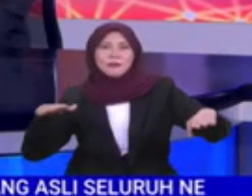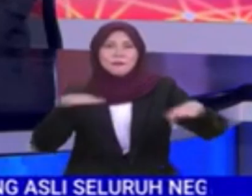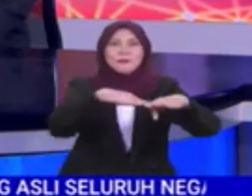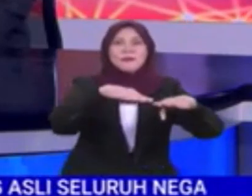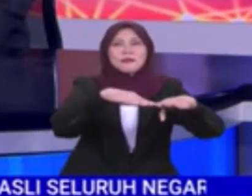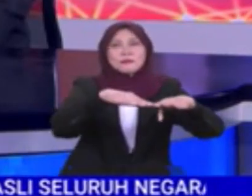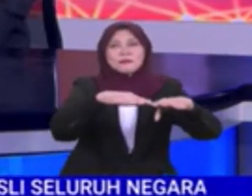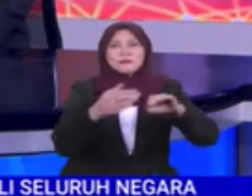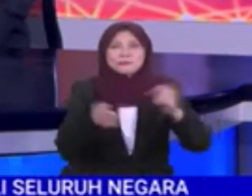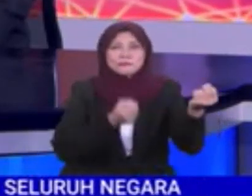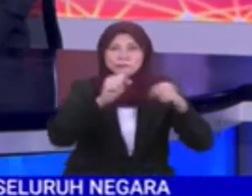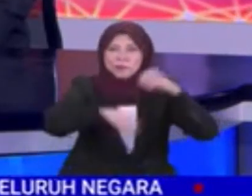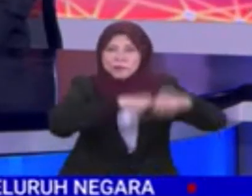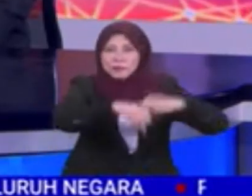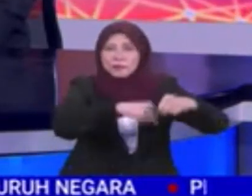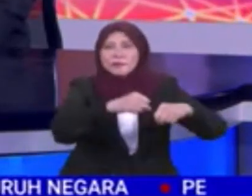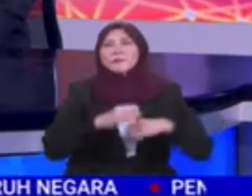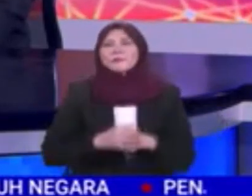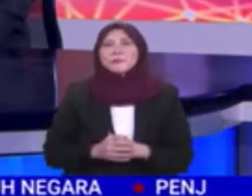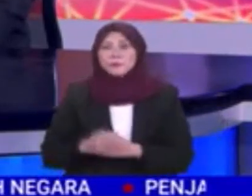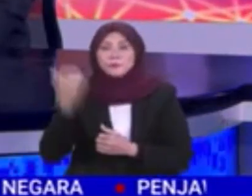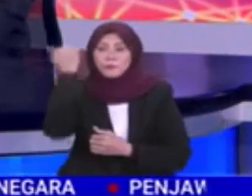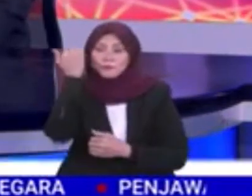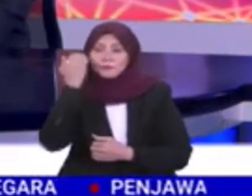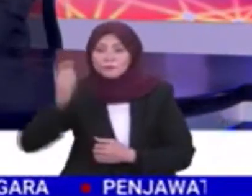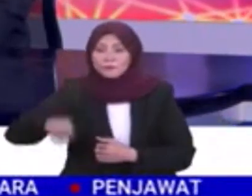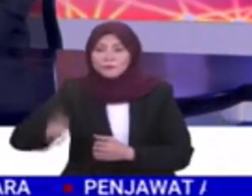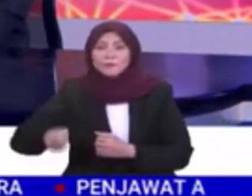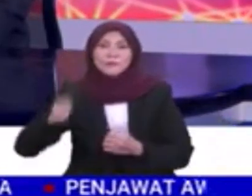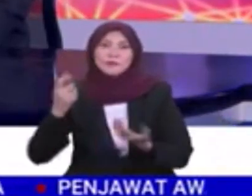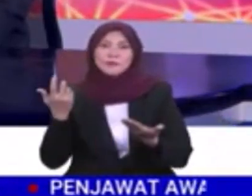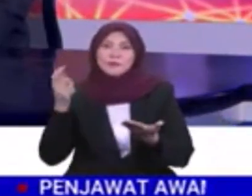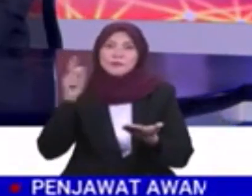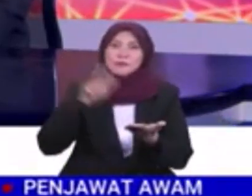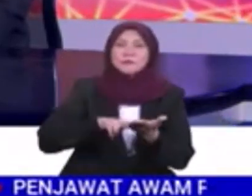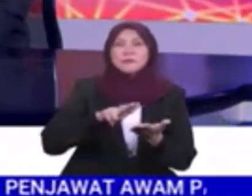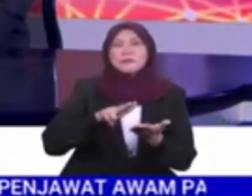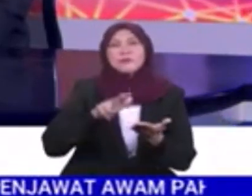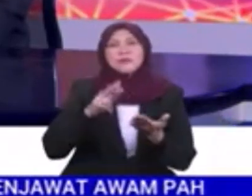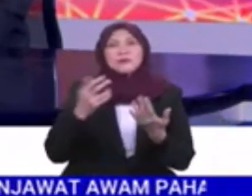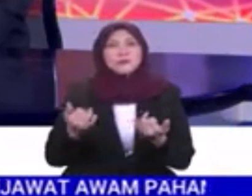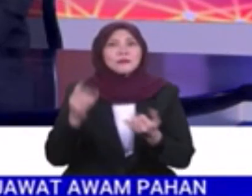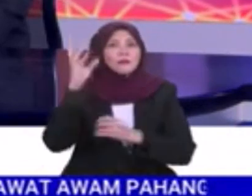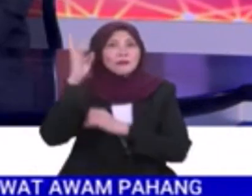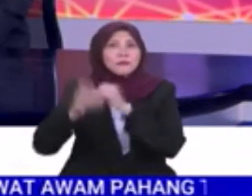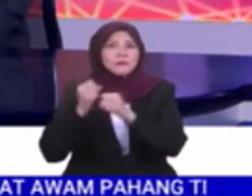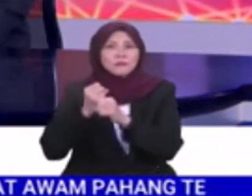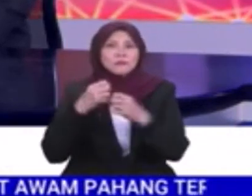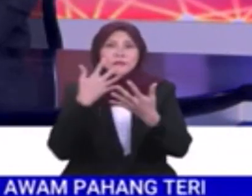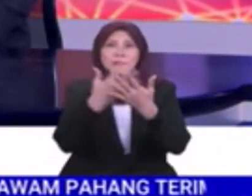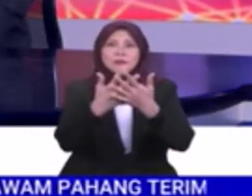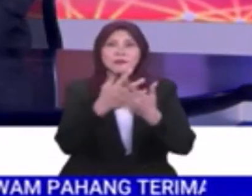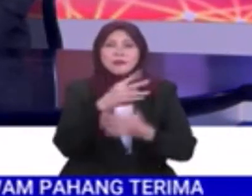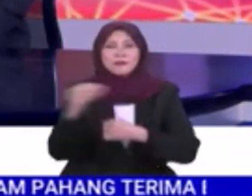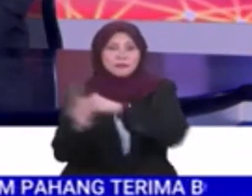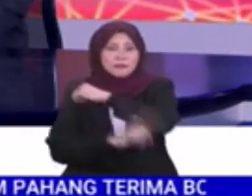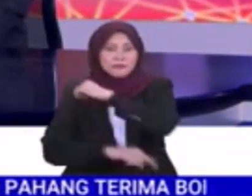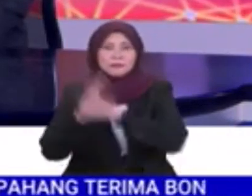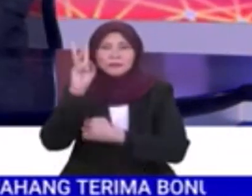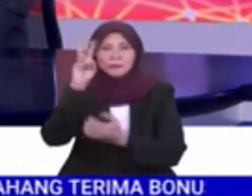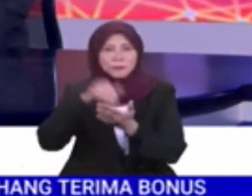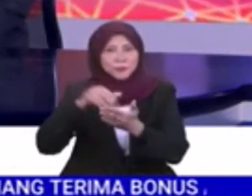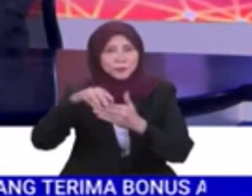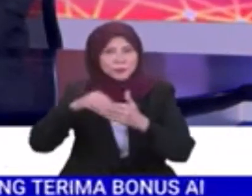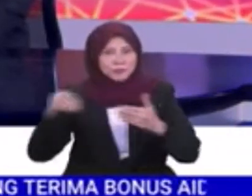Hakim kata Abubakar katarak jatuhkan hukuman penjara enam tahun bermula hari ini dan dendaan 6000